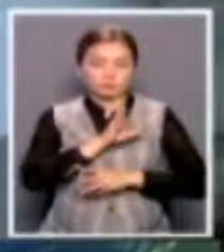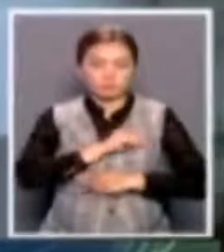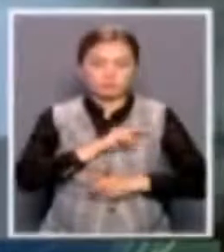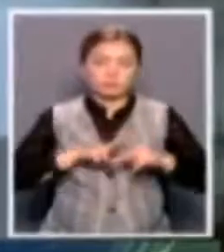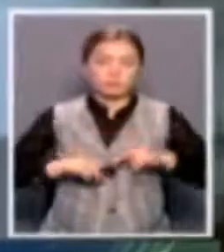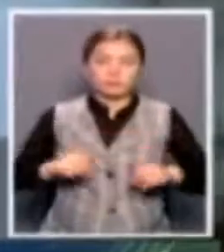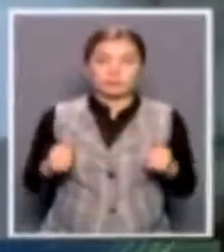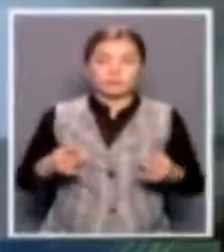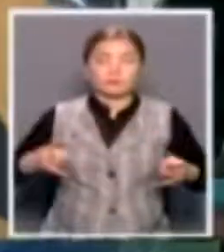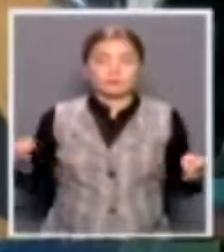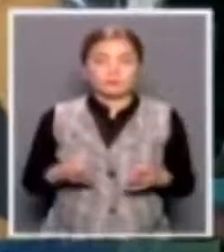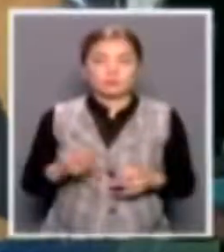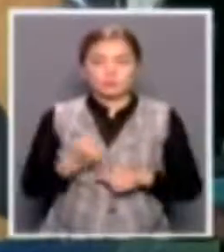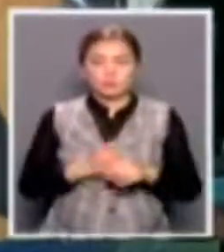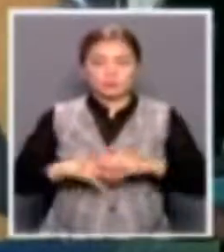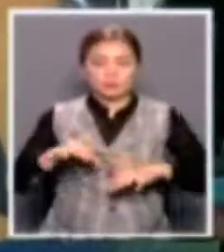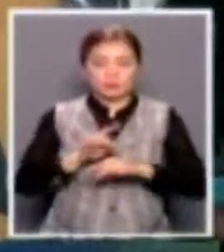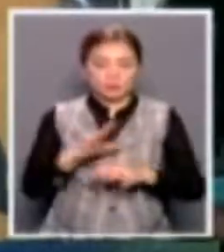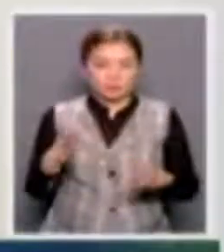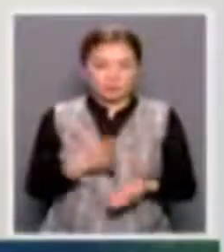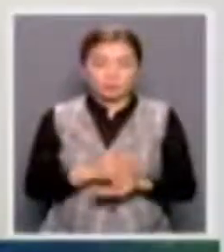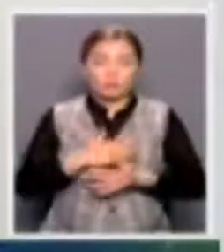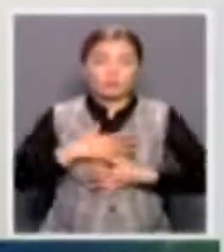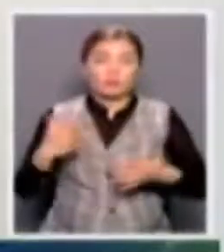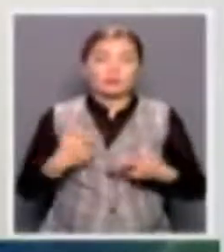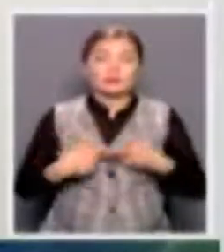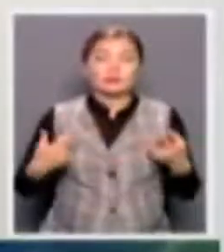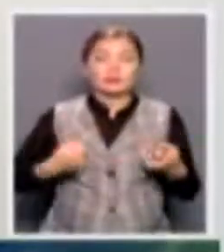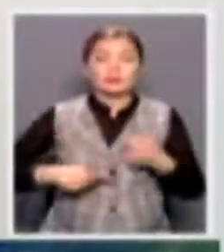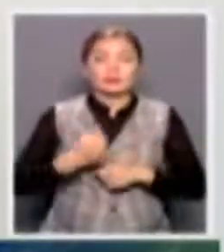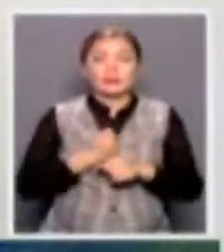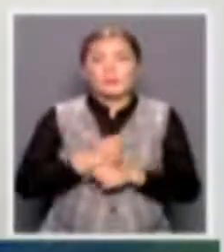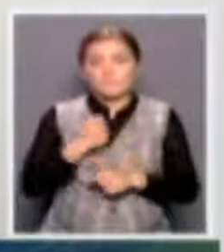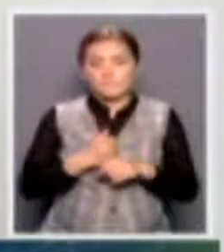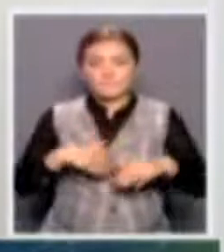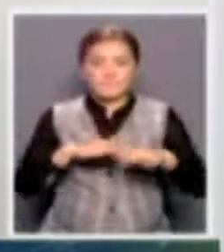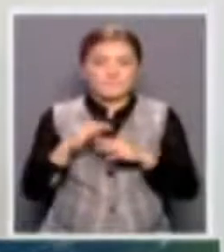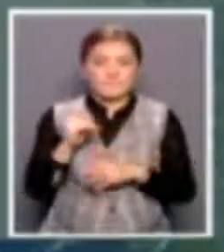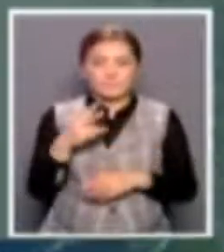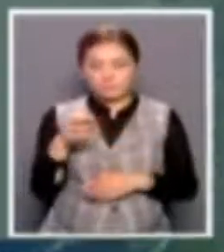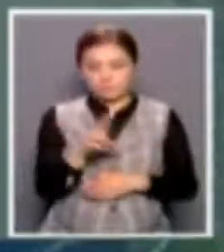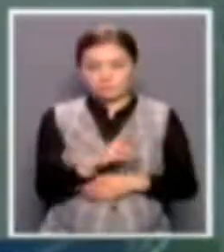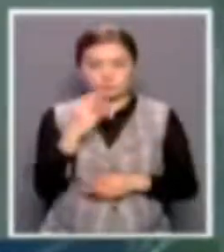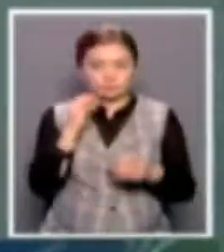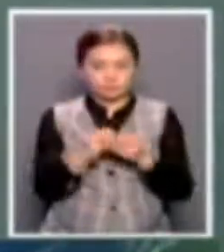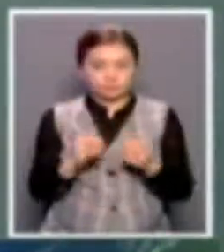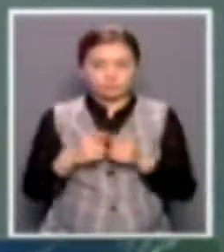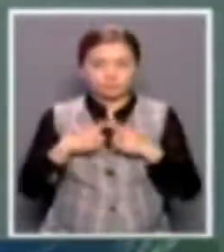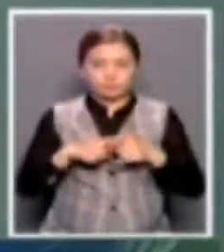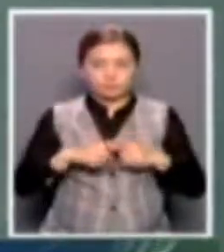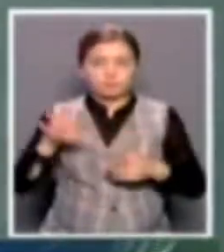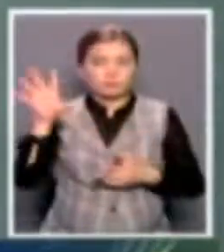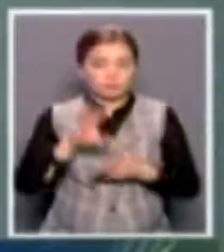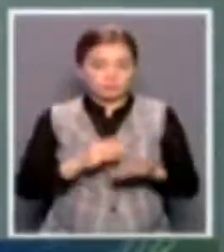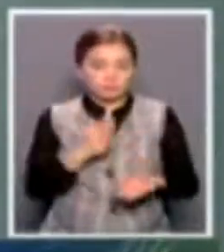ровное настроение, говорит мастер рукоделия. Больше половины предметов домашнего обихода Жани Есиркенгызы – это вязаные вещи.